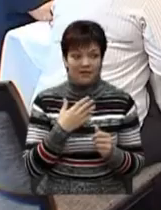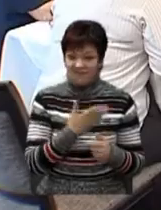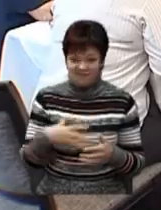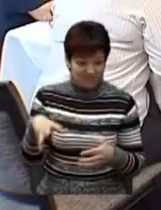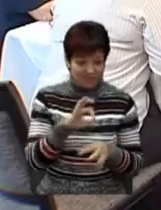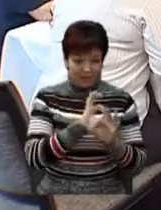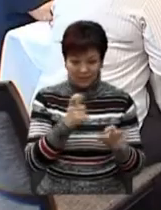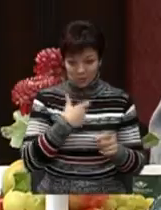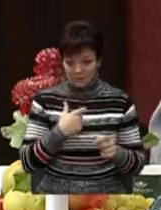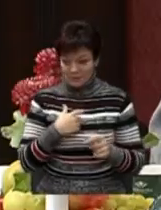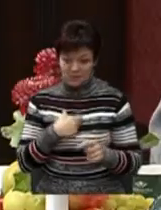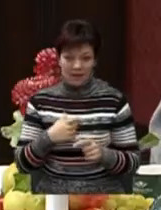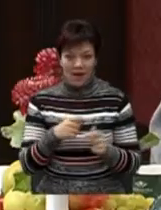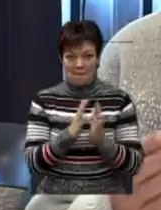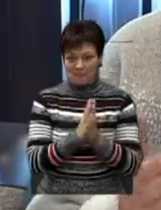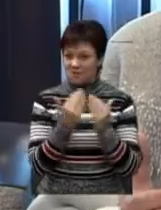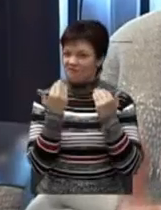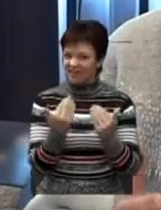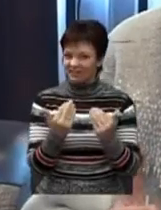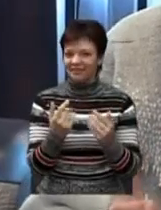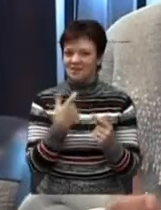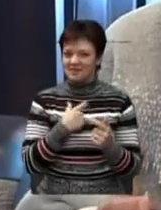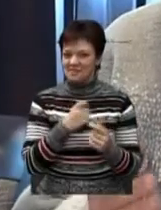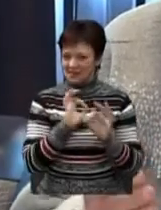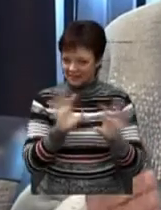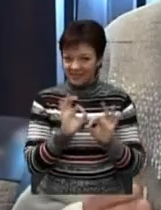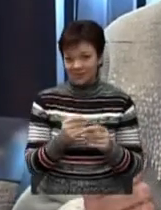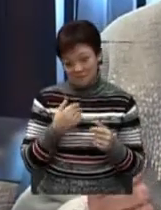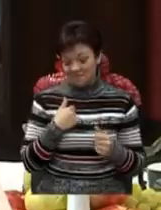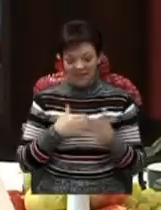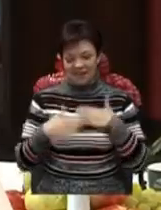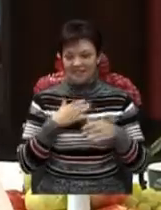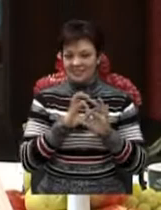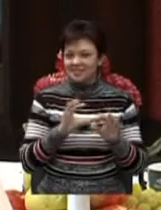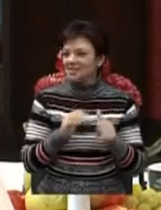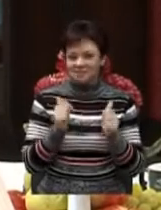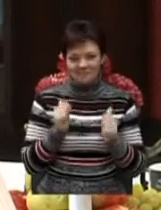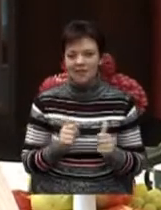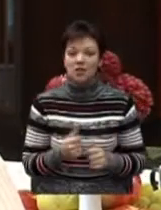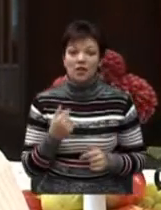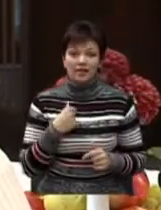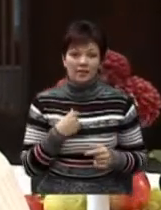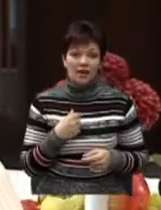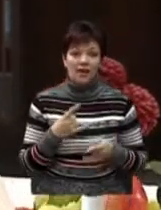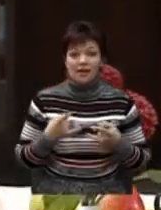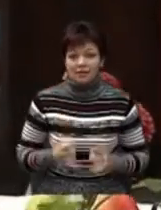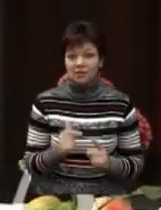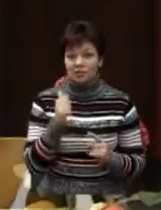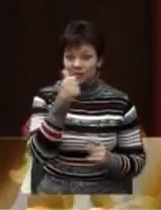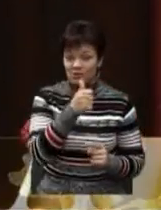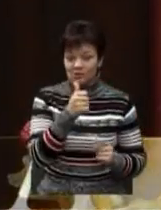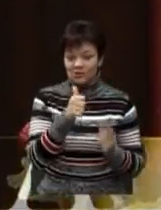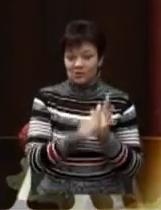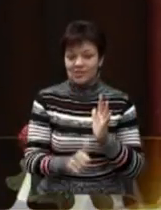представились. Представиться мне? Скажите о себе пару слов. С удовольствием, да. Я родился в 64-м